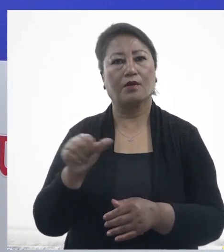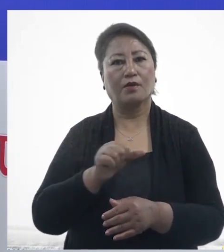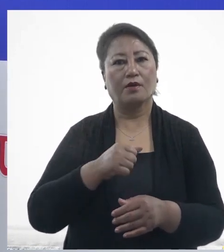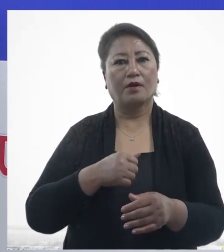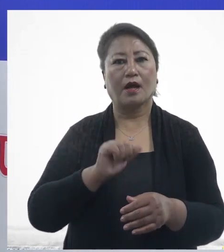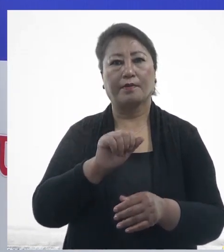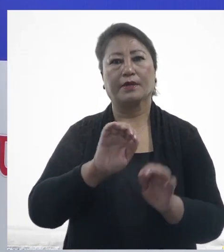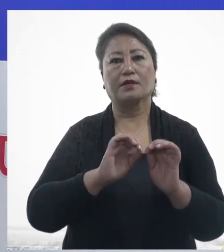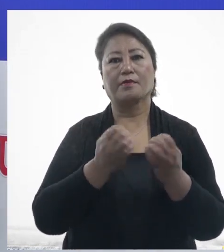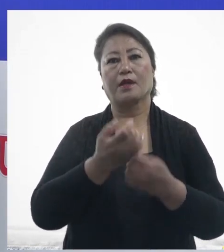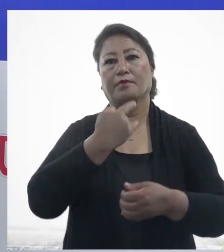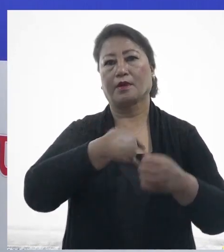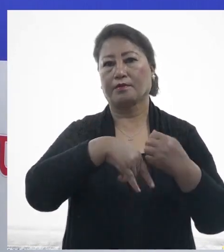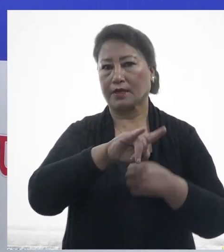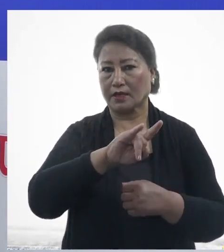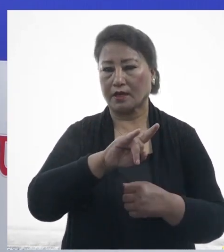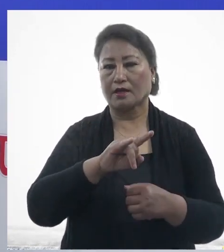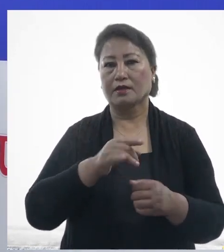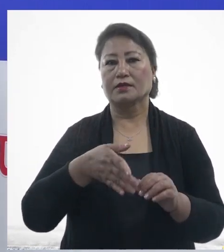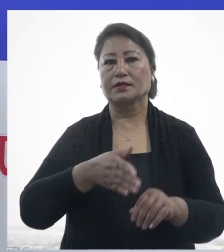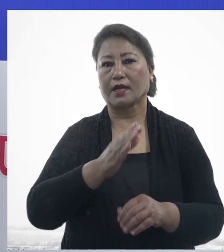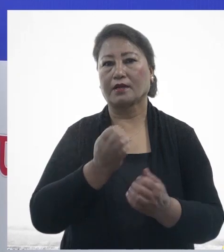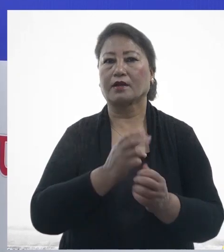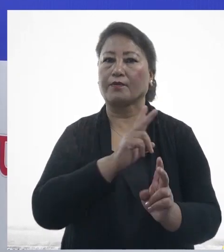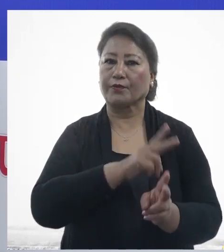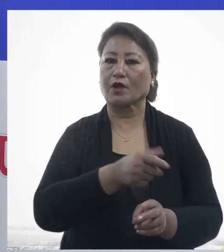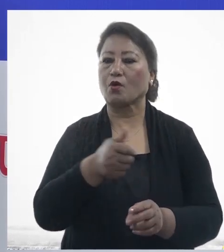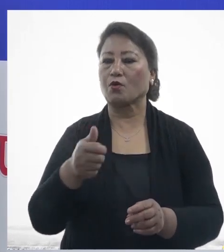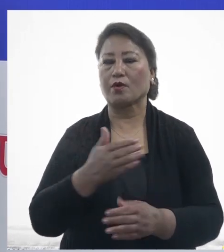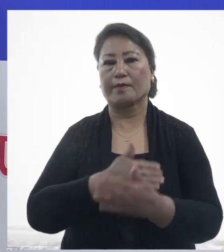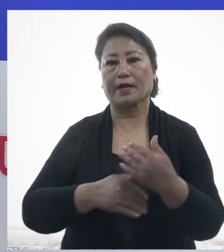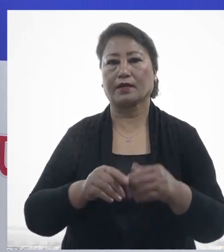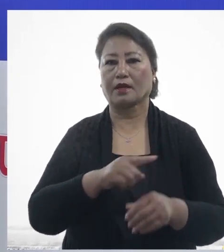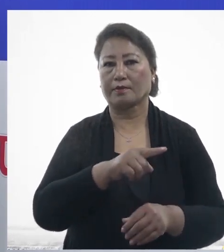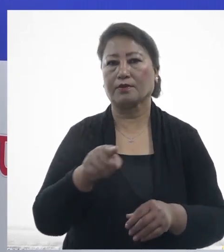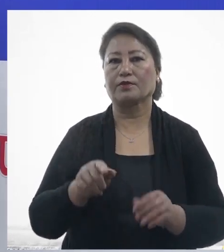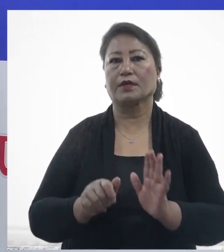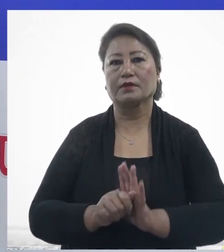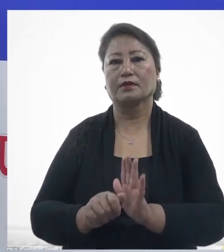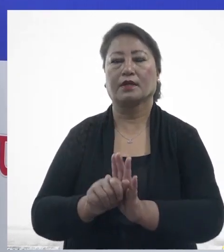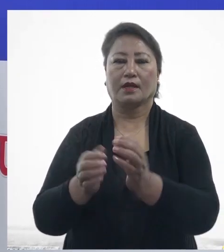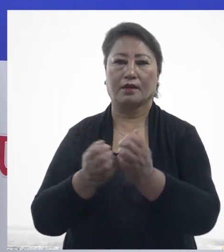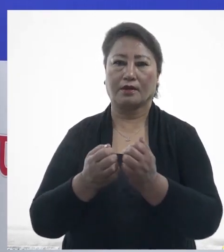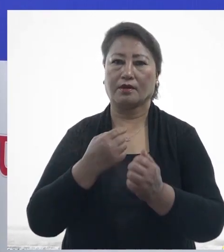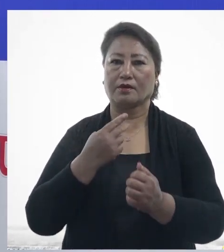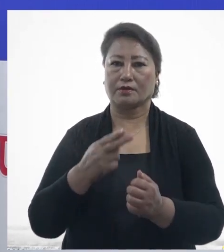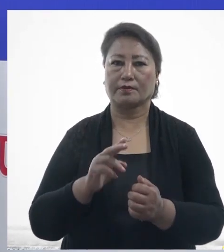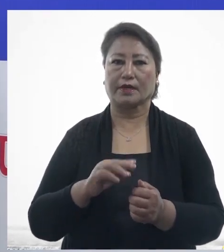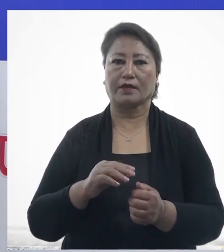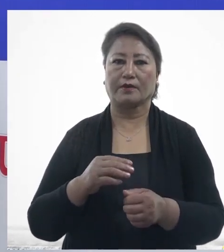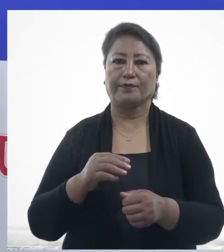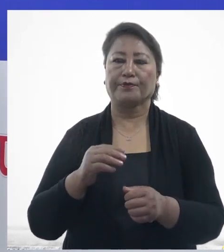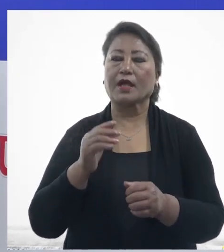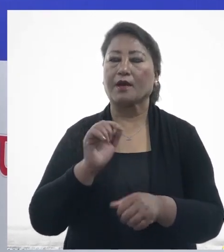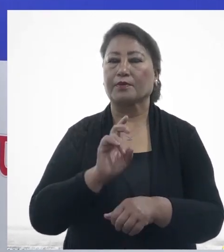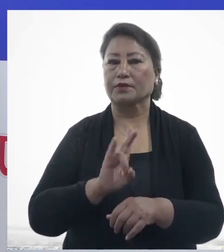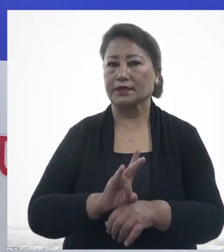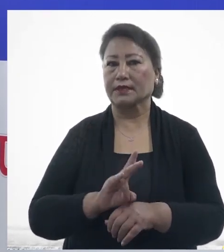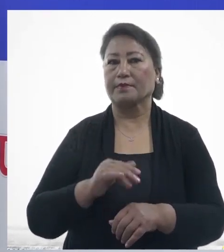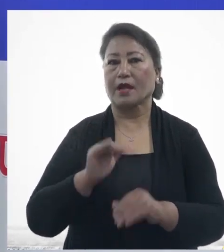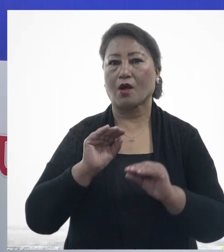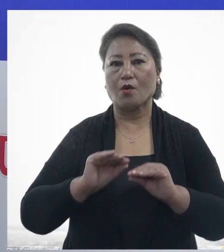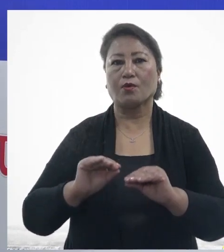समाजमा फेरि फर्केर जाओस् र त्यो समाजमा ऊ जस्ता भएका अरू अपाङ्गता भएका व्यक्तिहरूलाई पनि उसले समेटेर र आफूले जानेको स्किललाई चाहिँ उसले